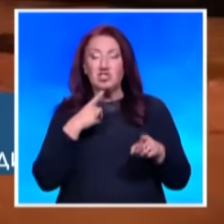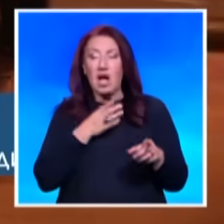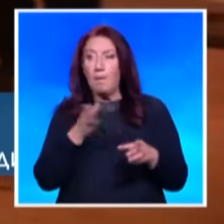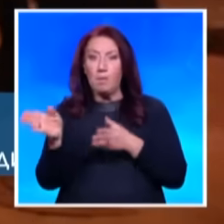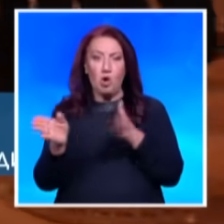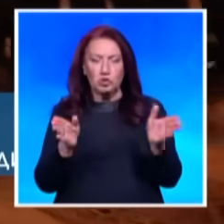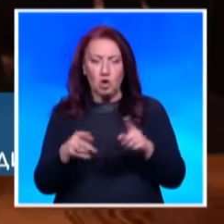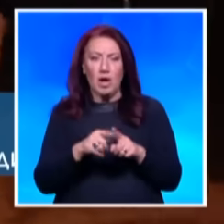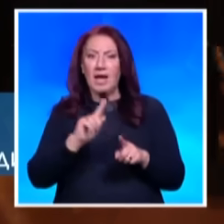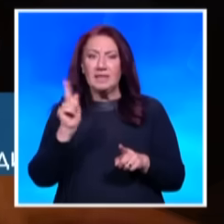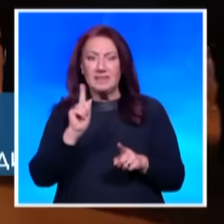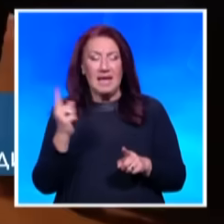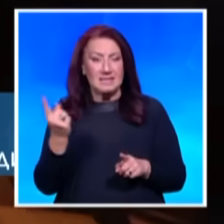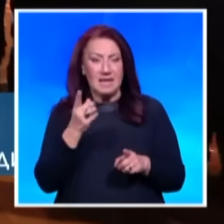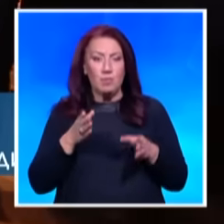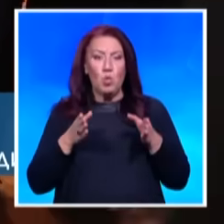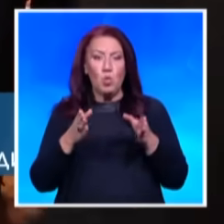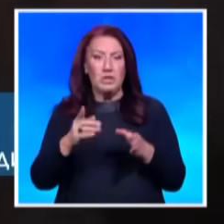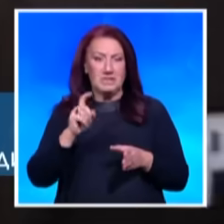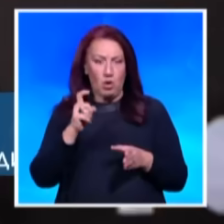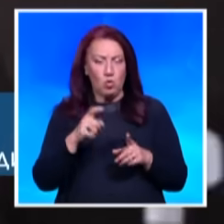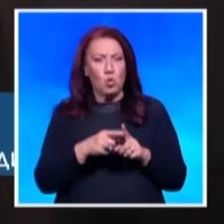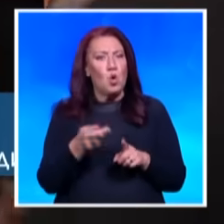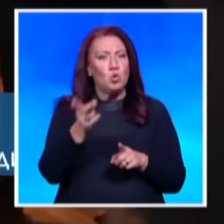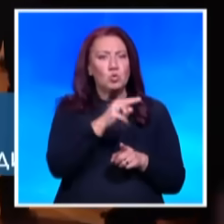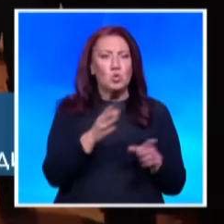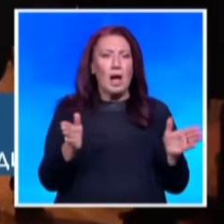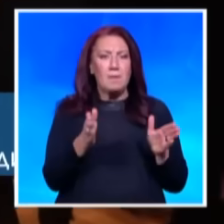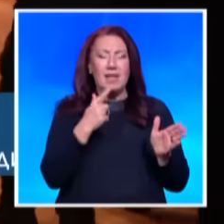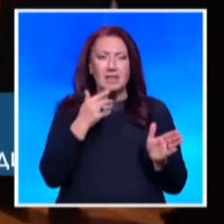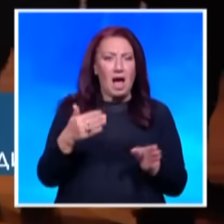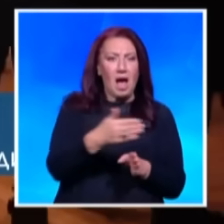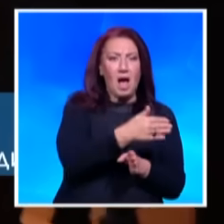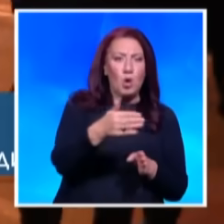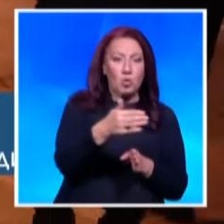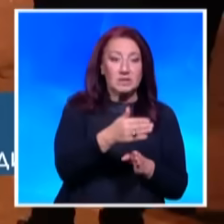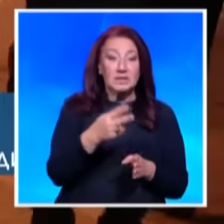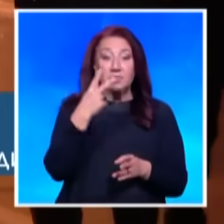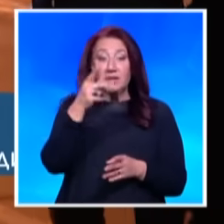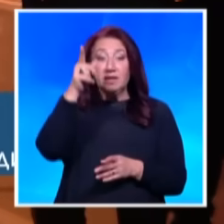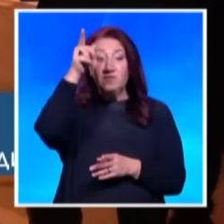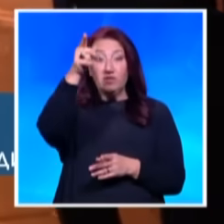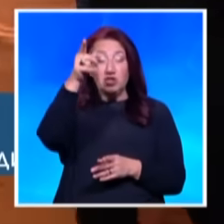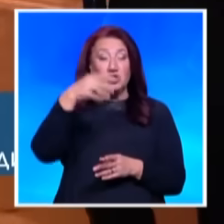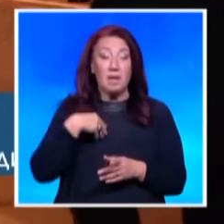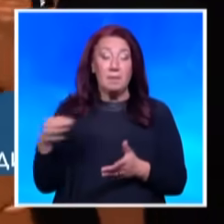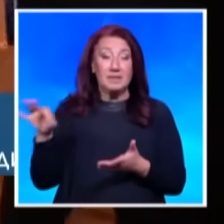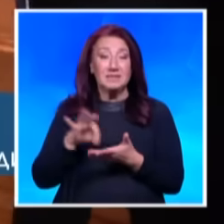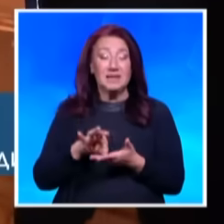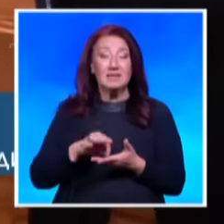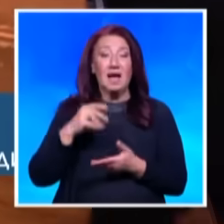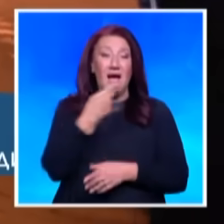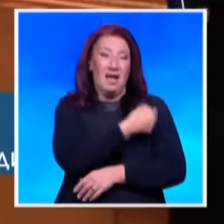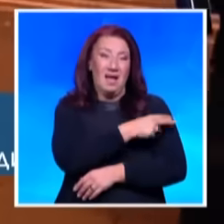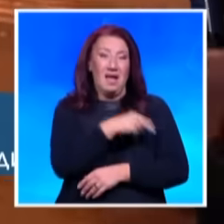по-малките улички. Сега се приближаваме, за да ви покажем какво се случва. Виждаме и линейки, нямаме информация какво точно се случва там в този момент. Бяха хвърляни